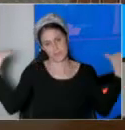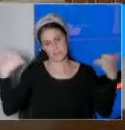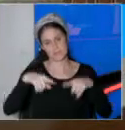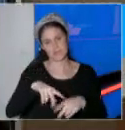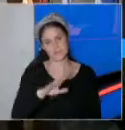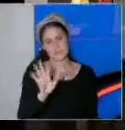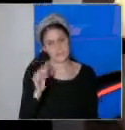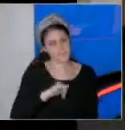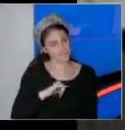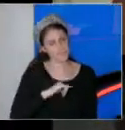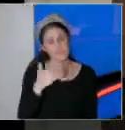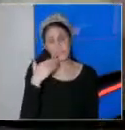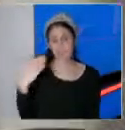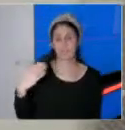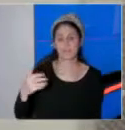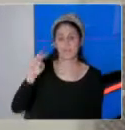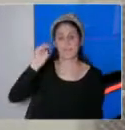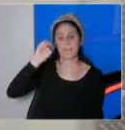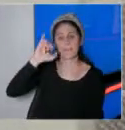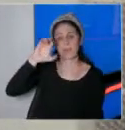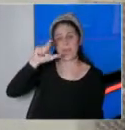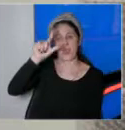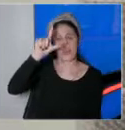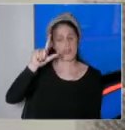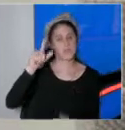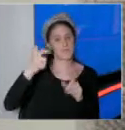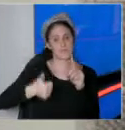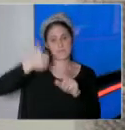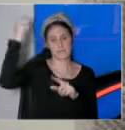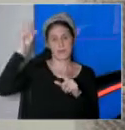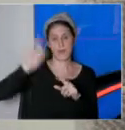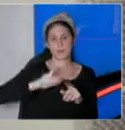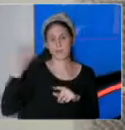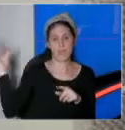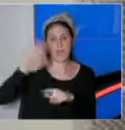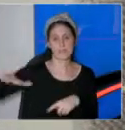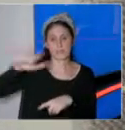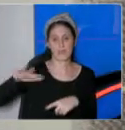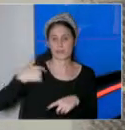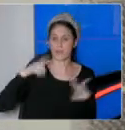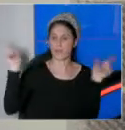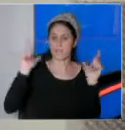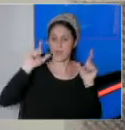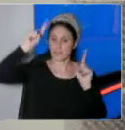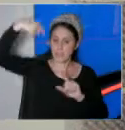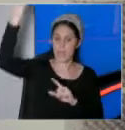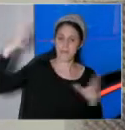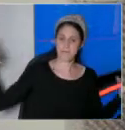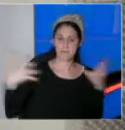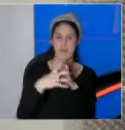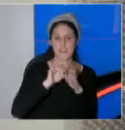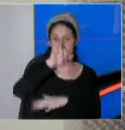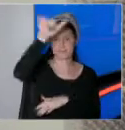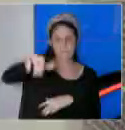ראש חטיבת הודו ודרום מזרח אסיה במשרד החוץ, שנבלה כולנו בבוטן בשנה הבאה, תודה רבה. בבקשה, כל